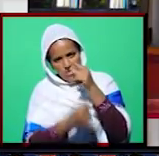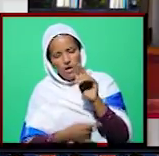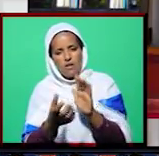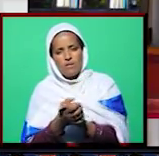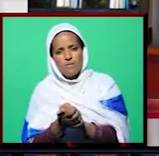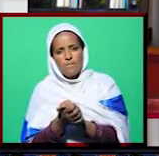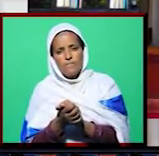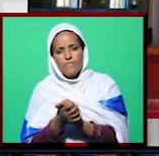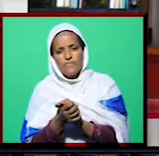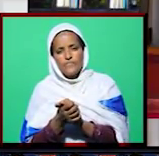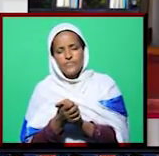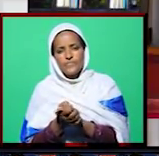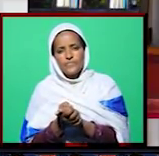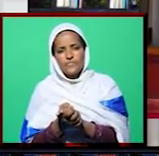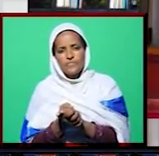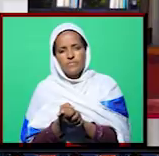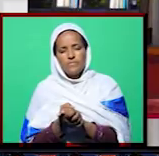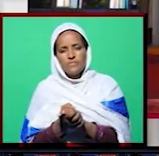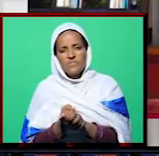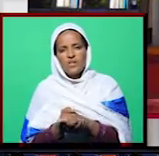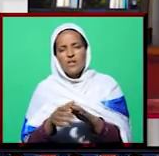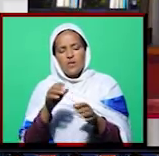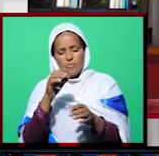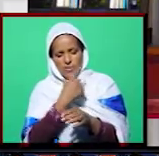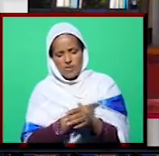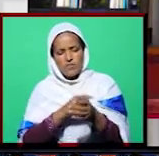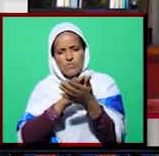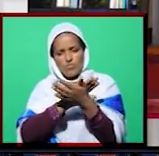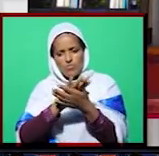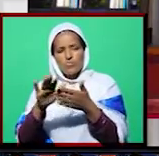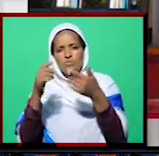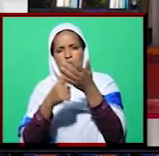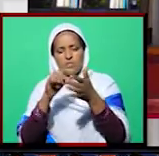አደረጋችሁ? ይሄን የሚያደርግ እንዲህ ይቀጣል።